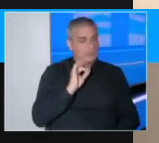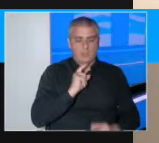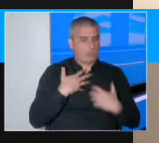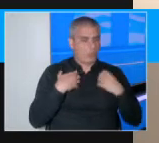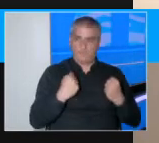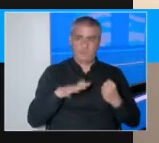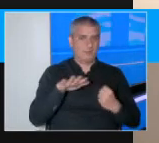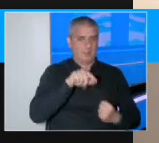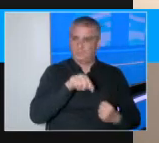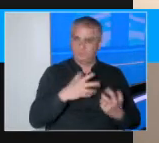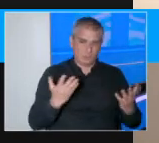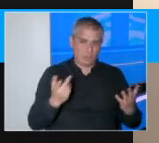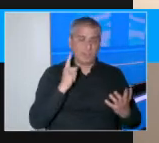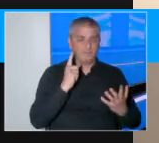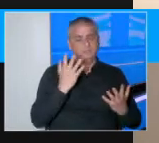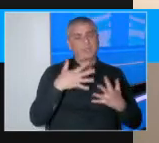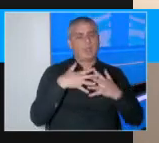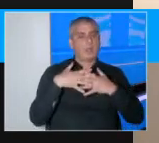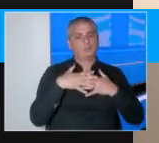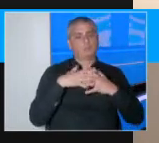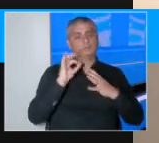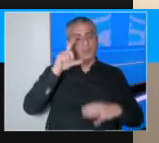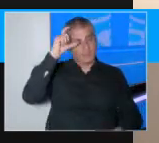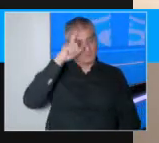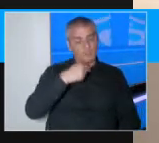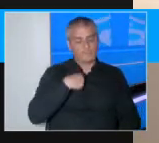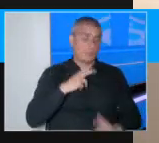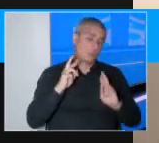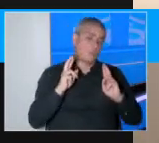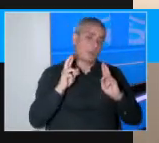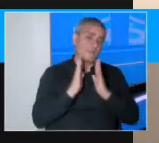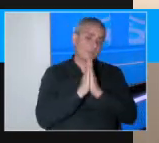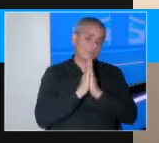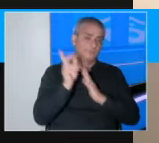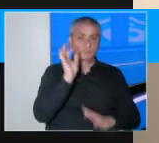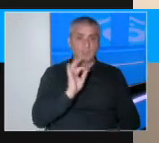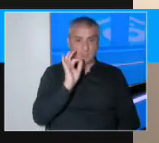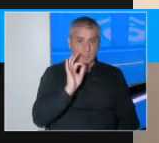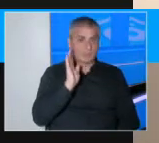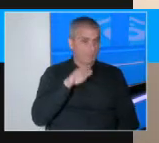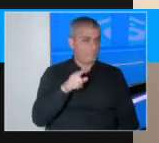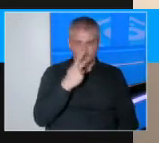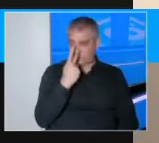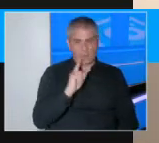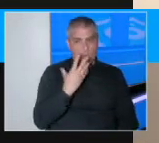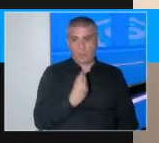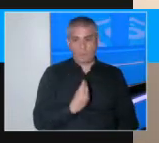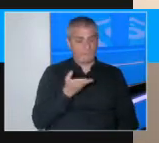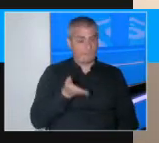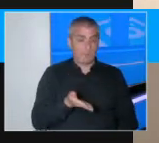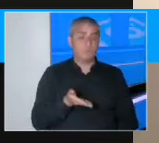בריא למזרח התיכון, אבל זו ארצות הברית של ביידן, ואנחנו נקווה שהיא בכל זאת, למרות כן. שזה נראה לא טוב